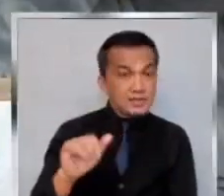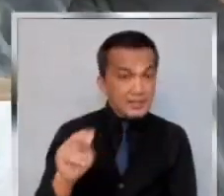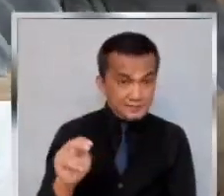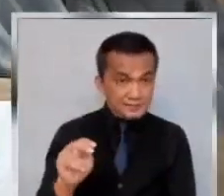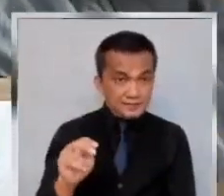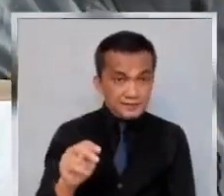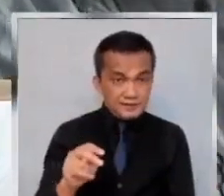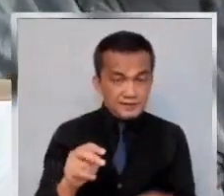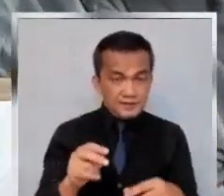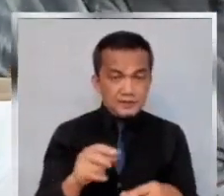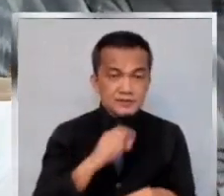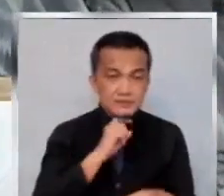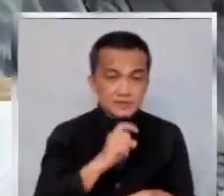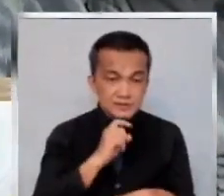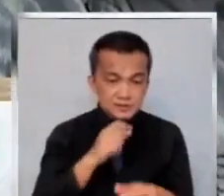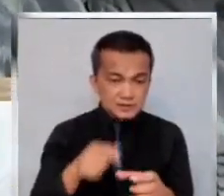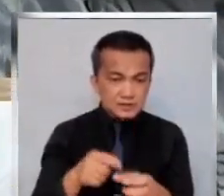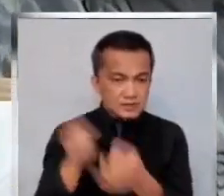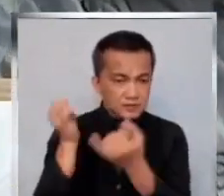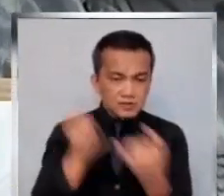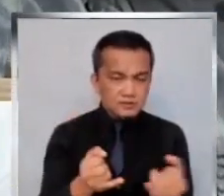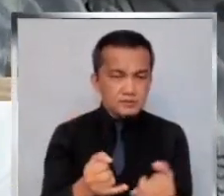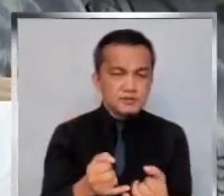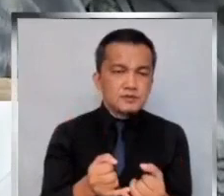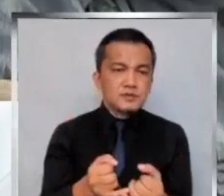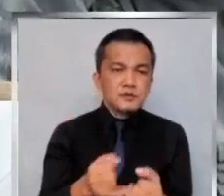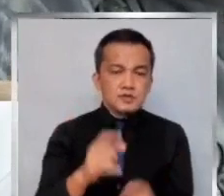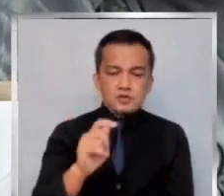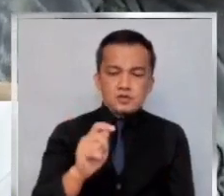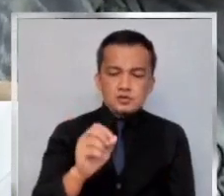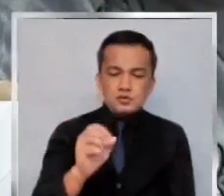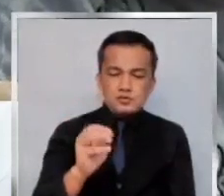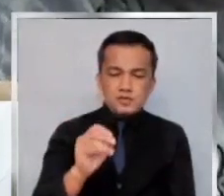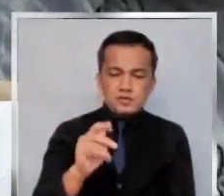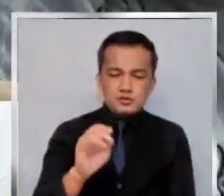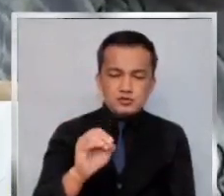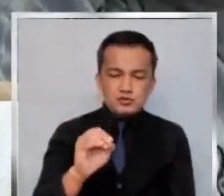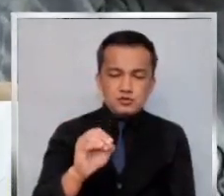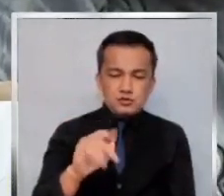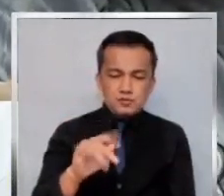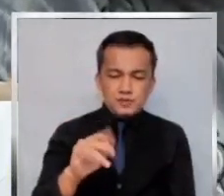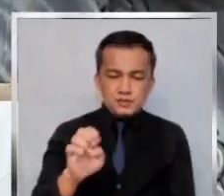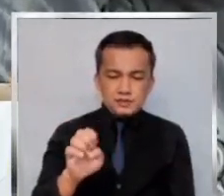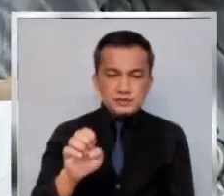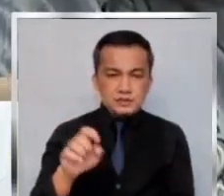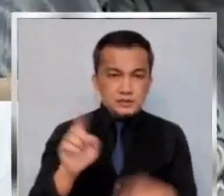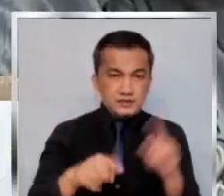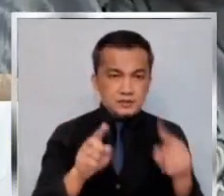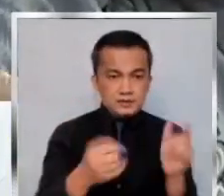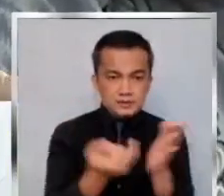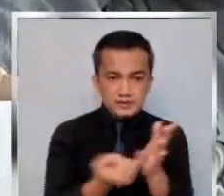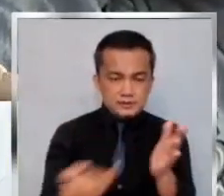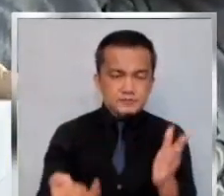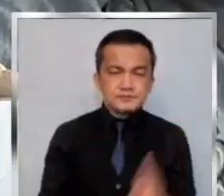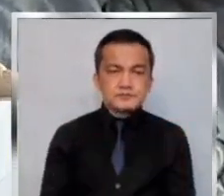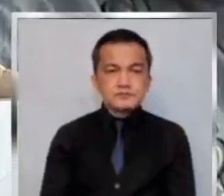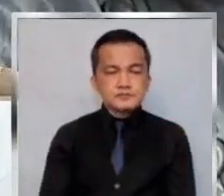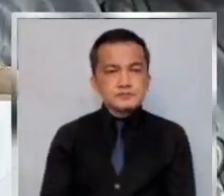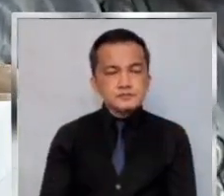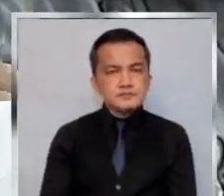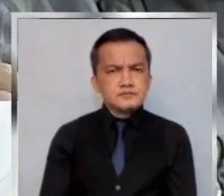is imported, to tomato paste, to different ingredients. Okay. So,